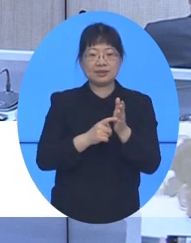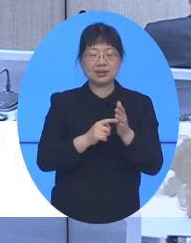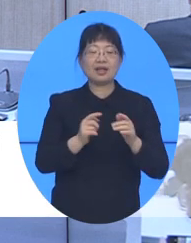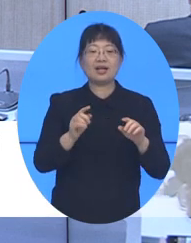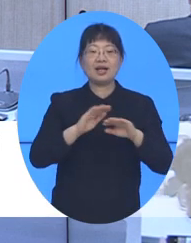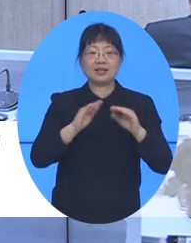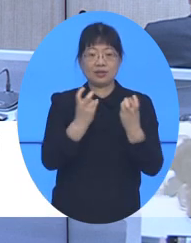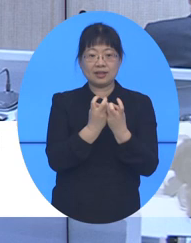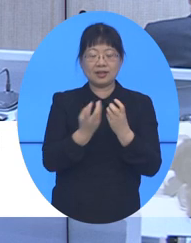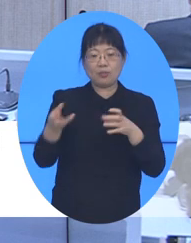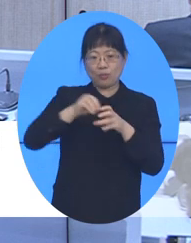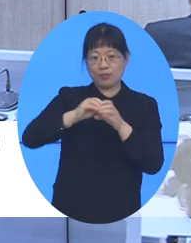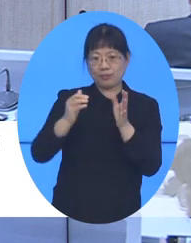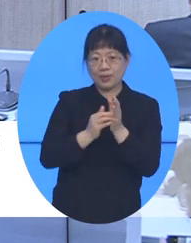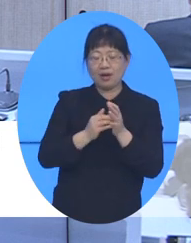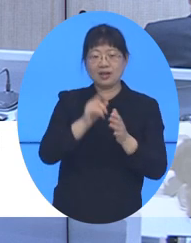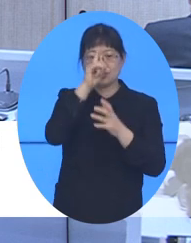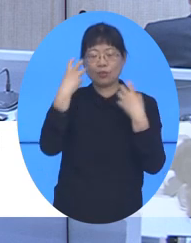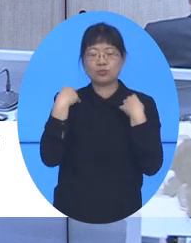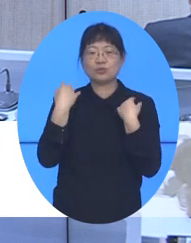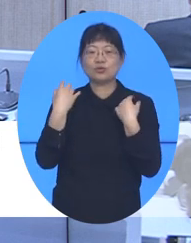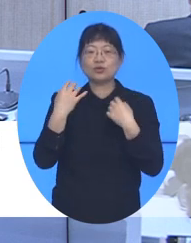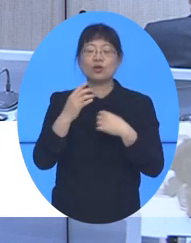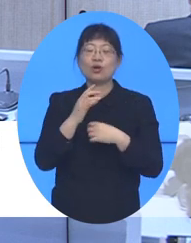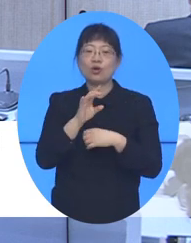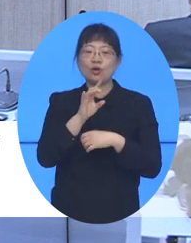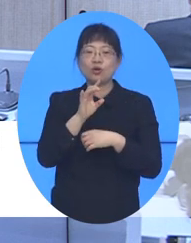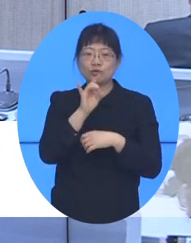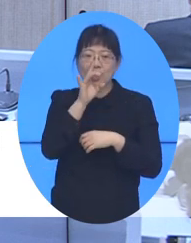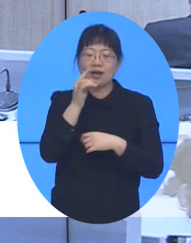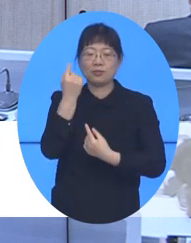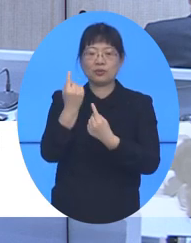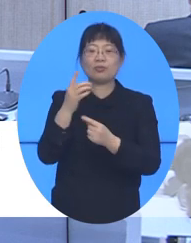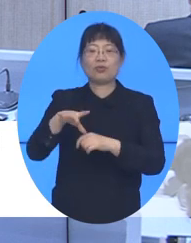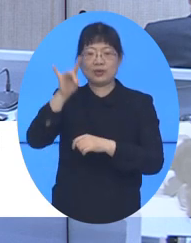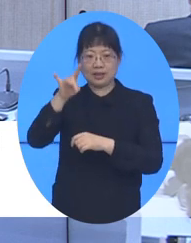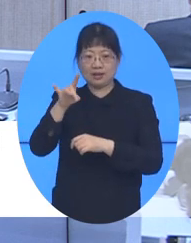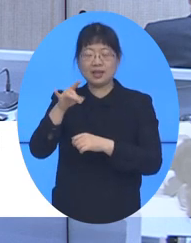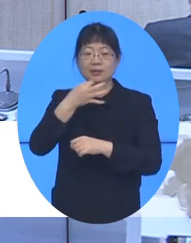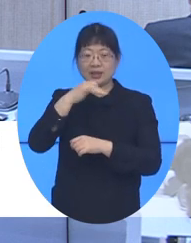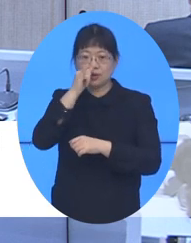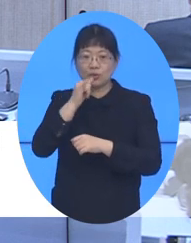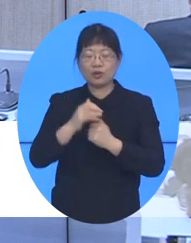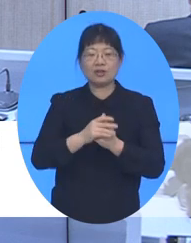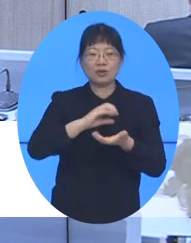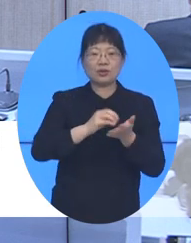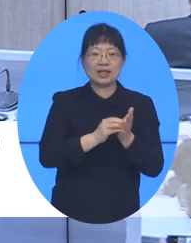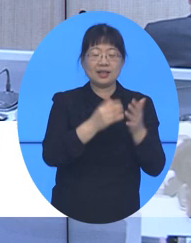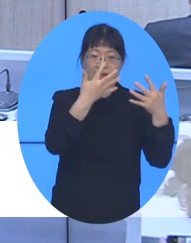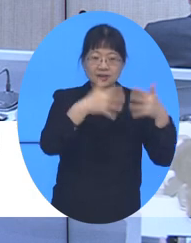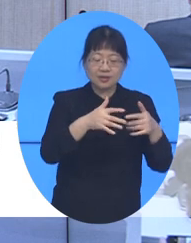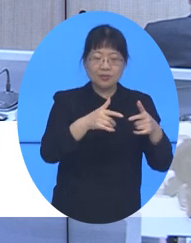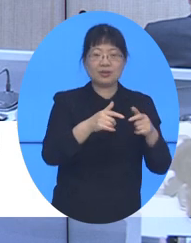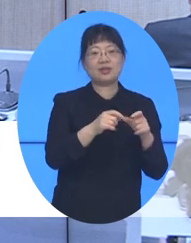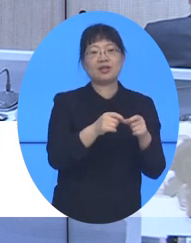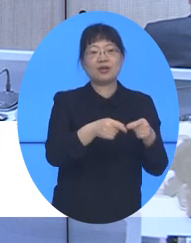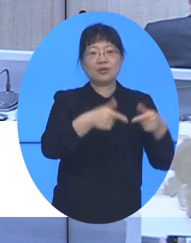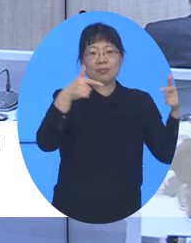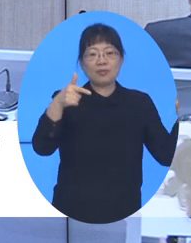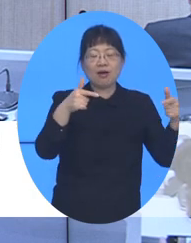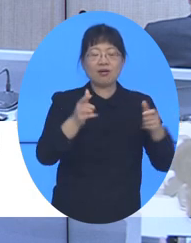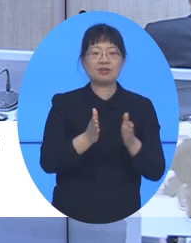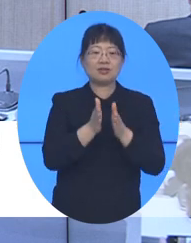포함된 사안인데요. 정부보다 먼저 시행한다는 것에서도 의미가 있지만 적용되는 기준을 완화해 폭넓은 지원이 가능하다는